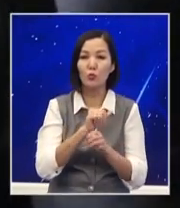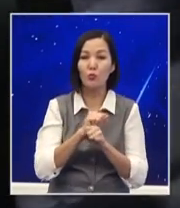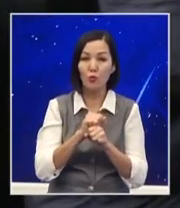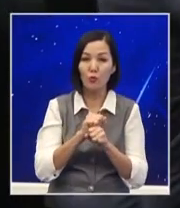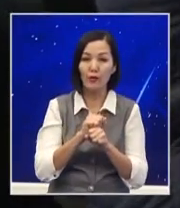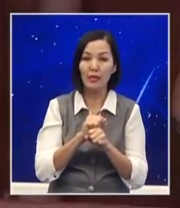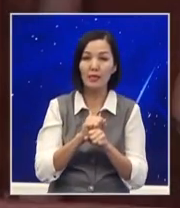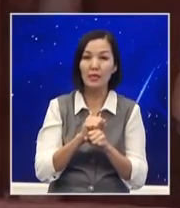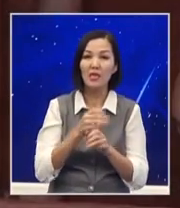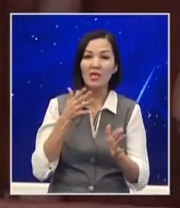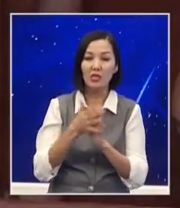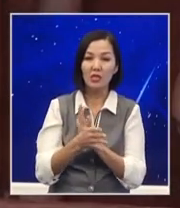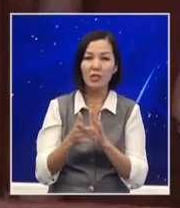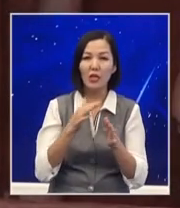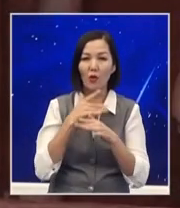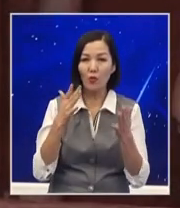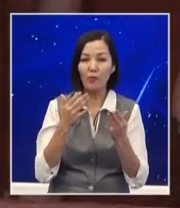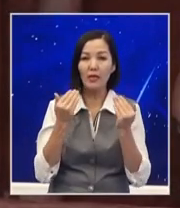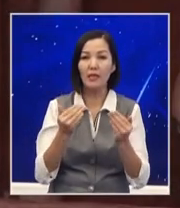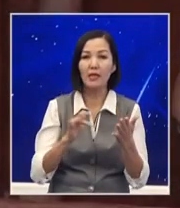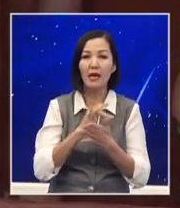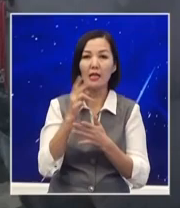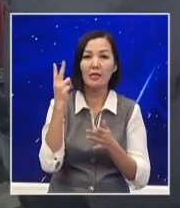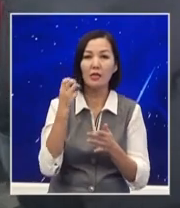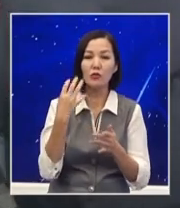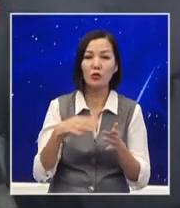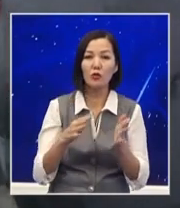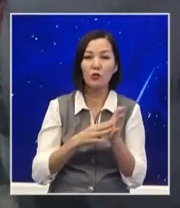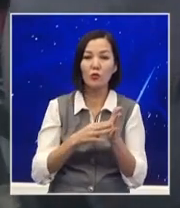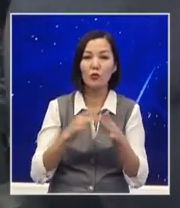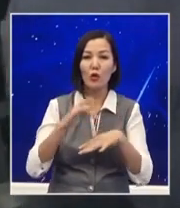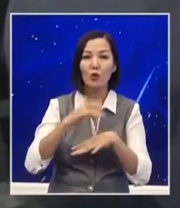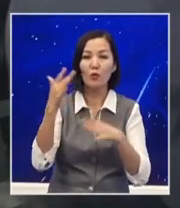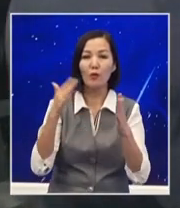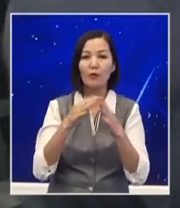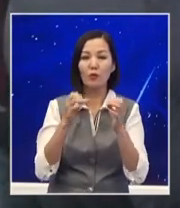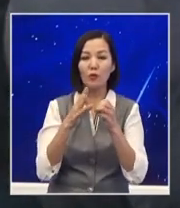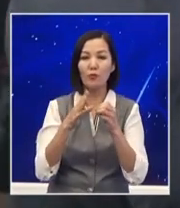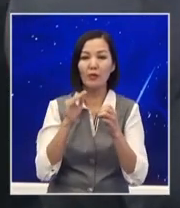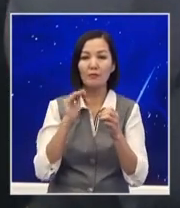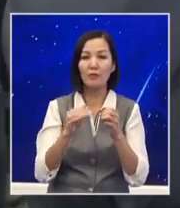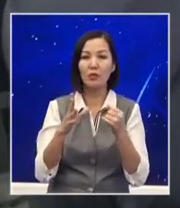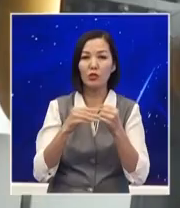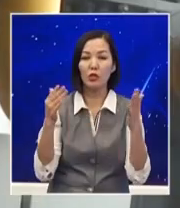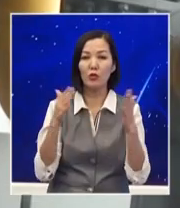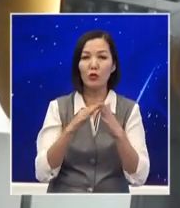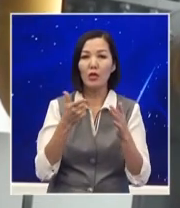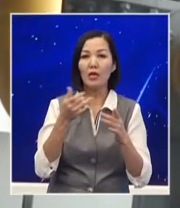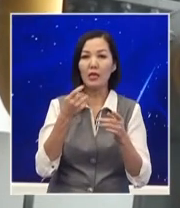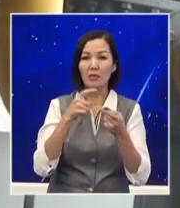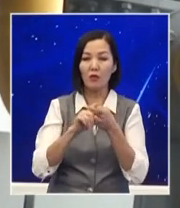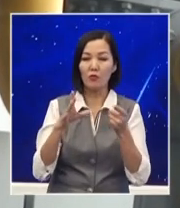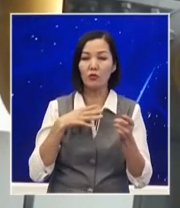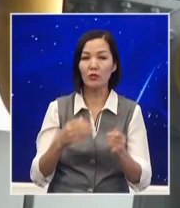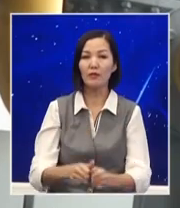Коммуналдық шығында аз емес еді. Енді міне қаладағы 249 көпқабатты тұрғын үймен 15 мыңнан аса жеке отбасы табиғи